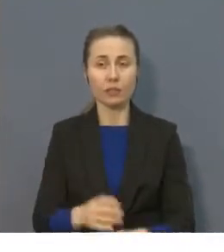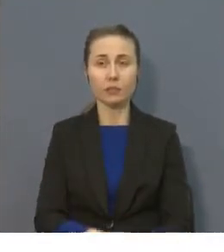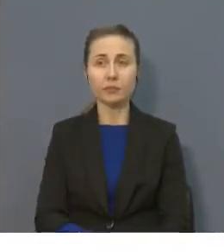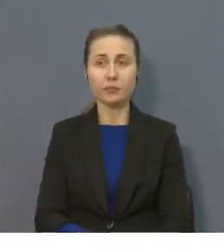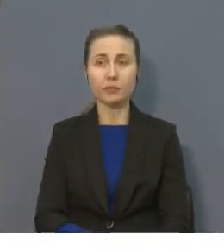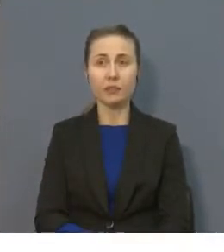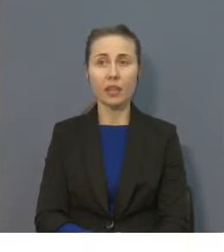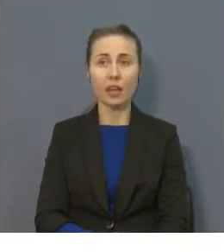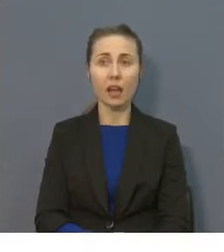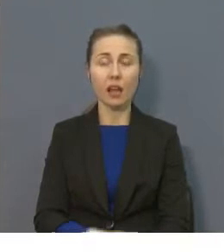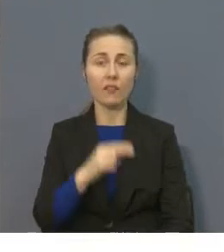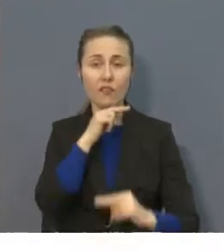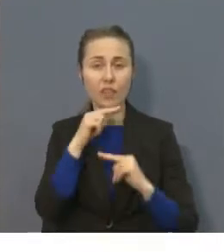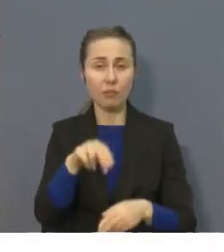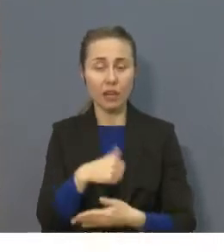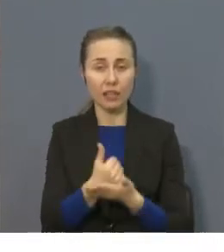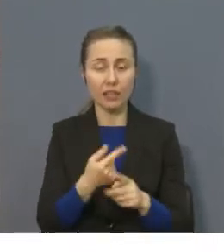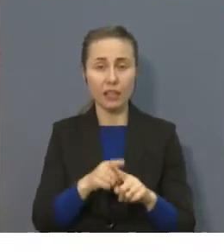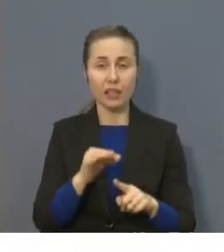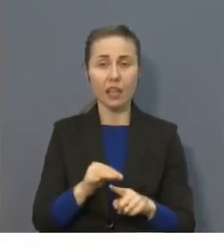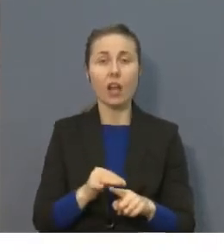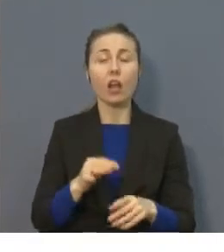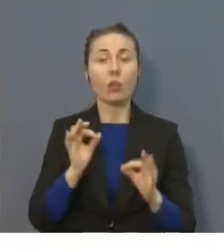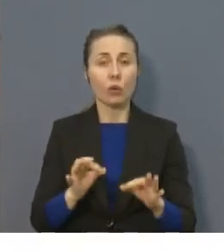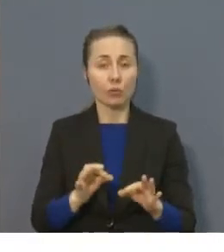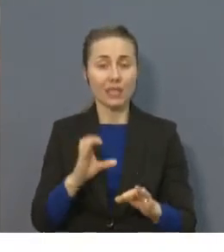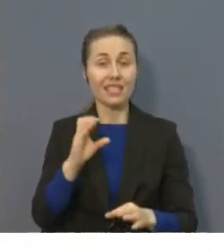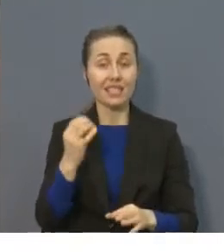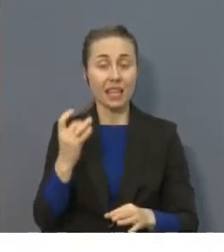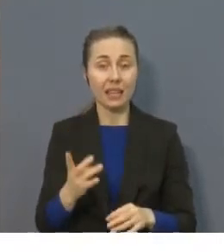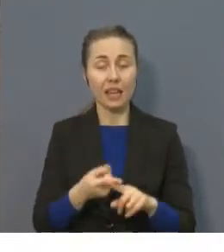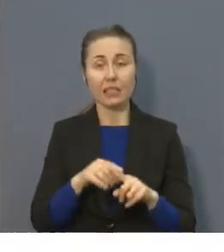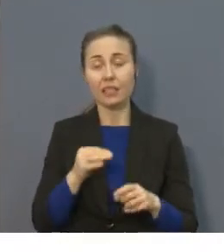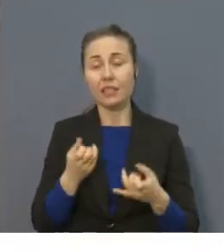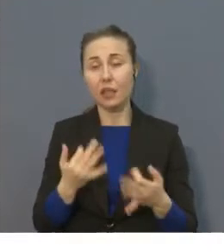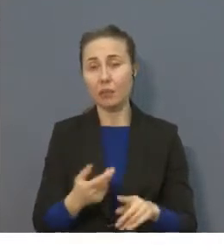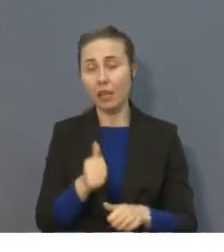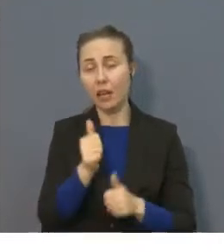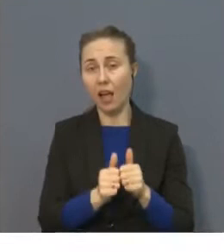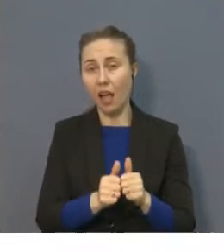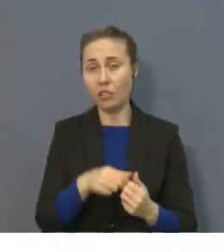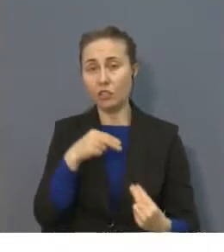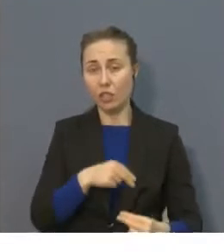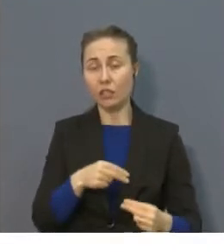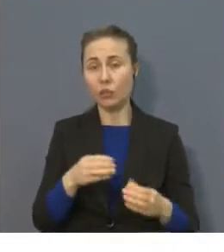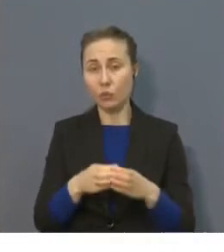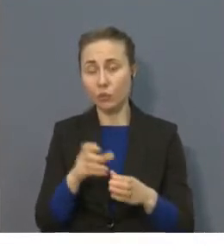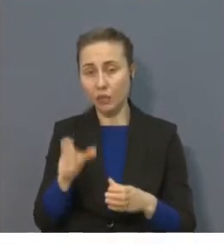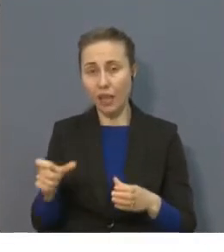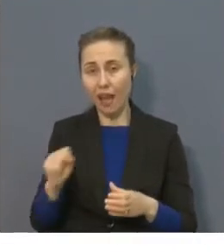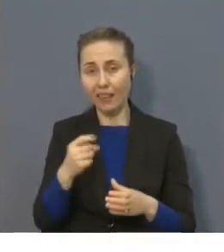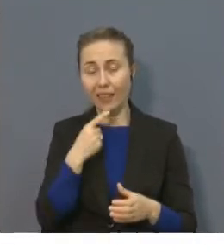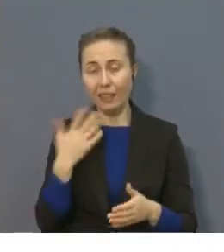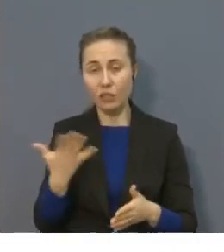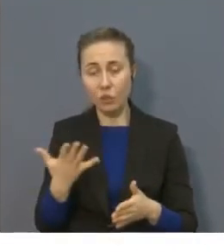Санитарлық талаптар нормаларының сақталуына ерекше назар аударамыз. Әрбір қызметкердің өзімен бірге үгіт материалдары болады. Олар әрбір тұрғынға